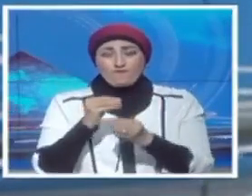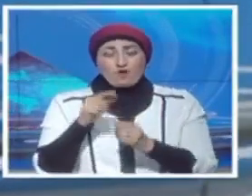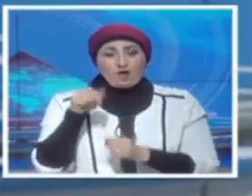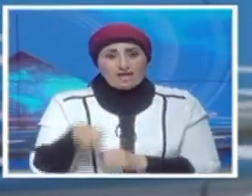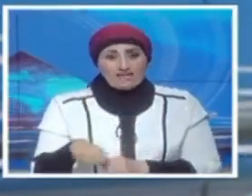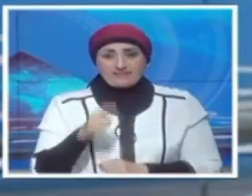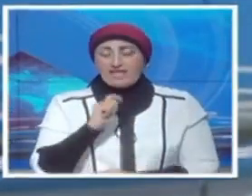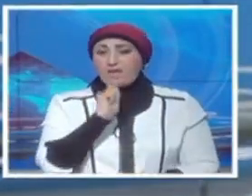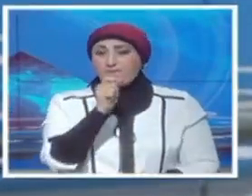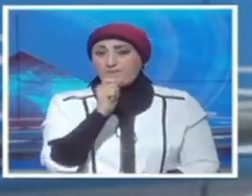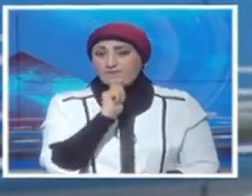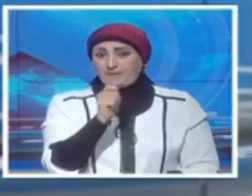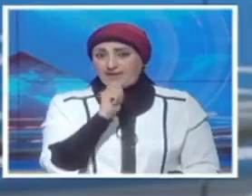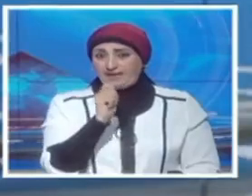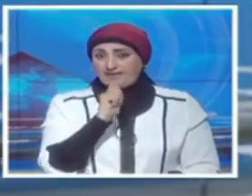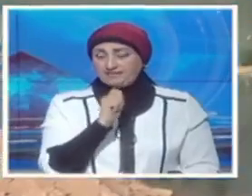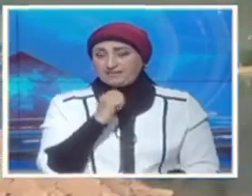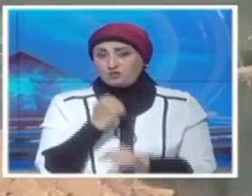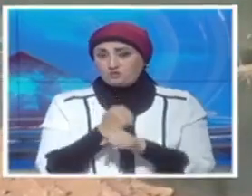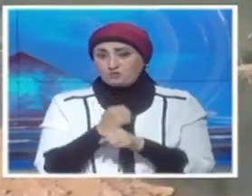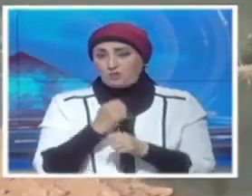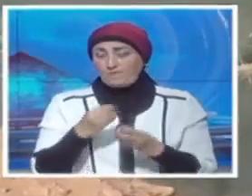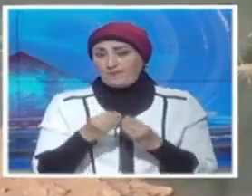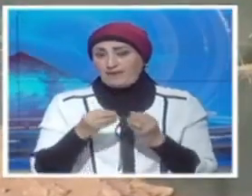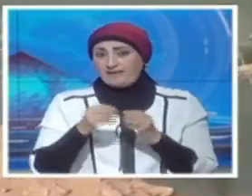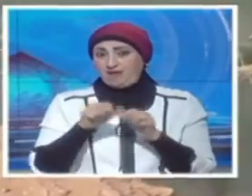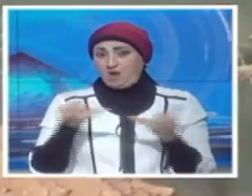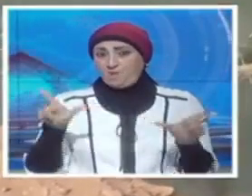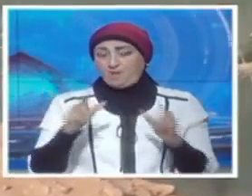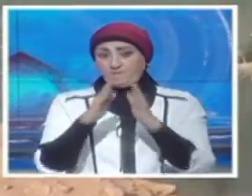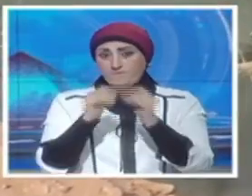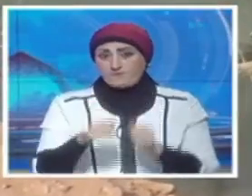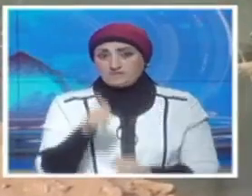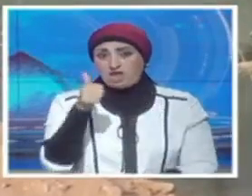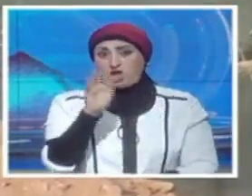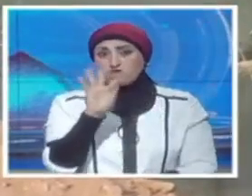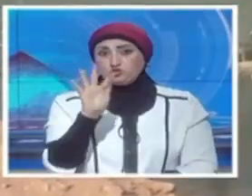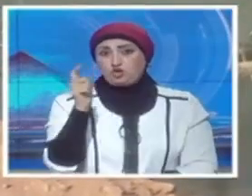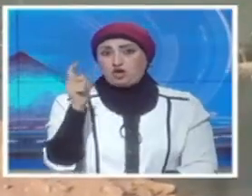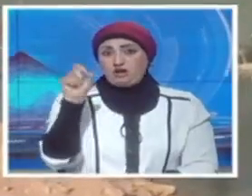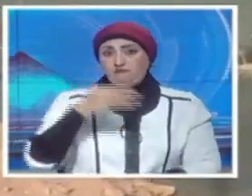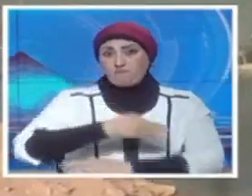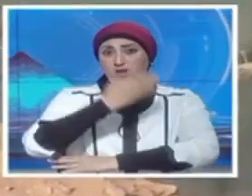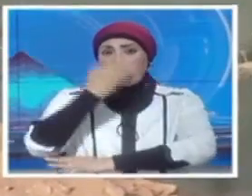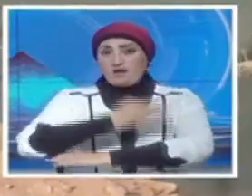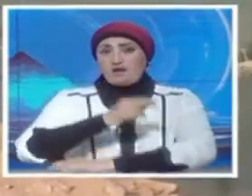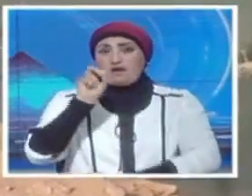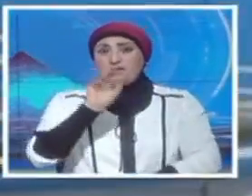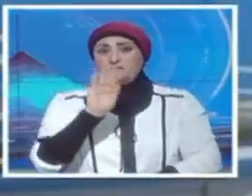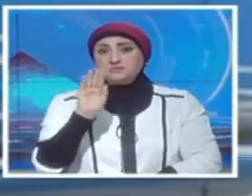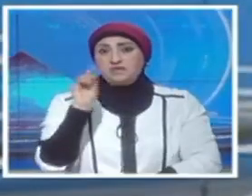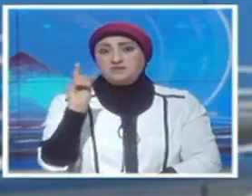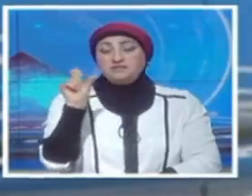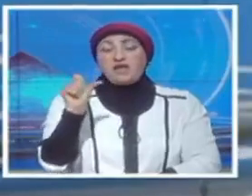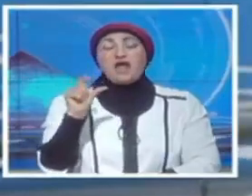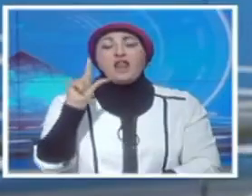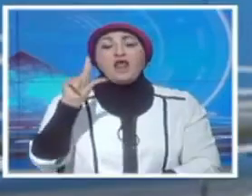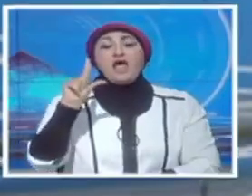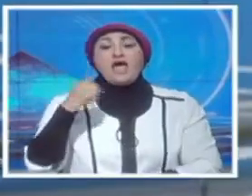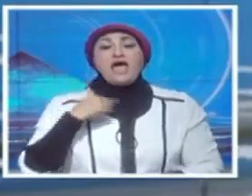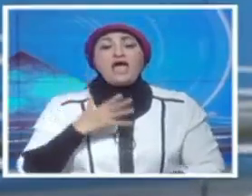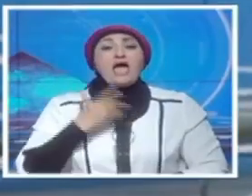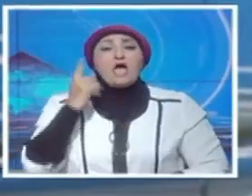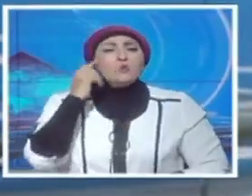المتابعة ينضم إلي مراسل أخبار مصر أشرف مبارك من معبر قسطل البري. أشرف، يعني